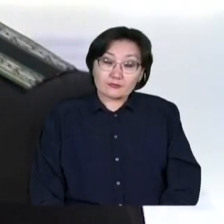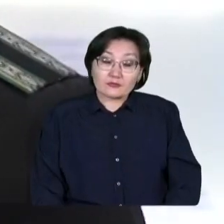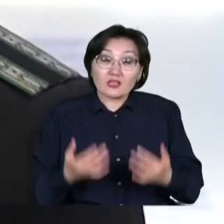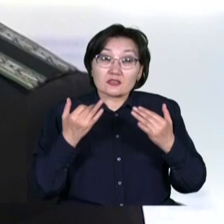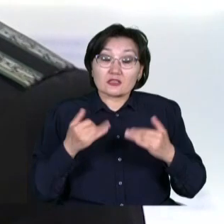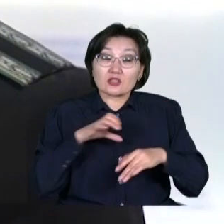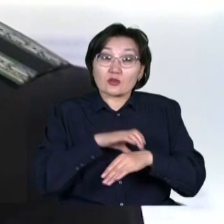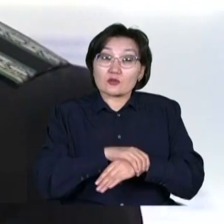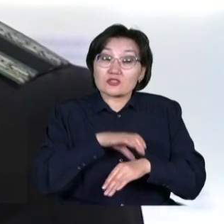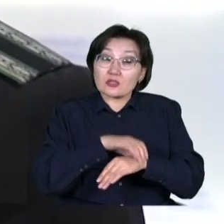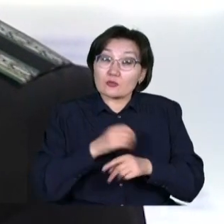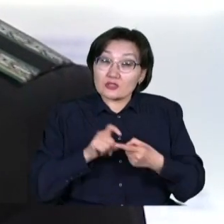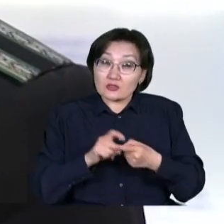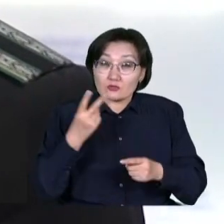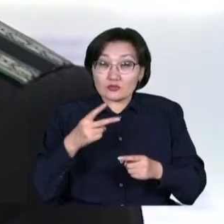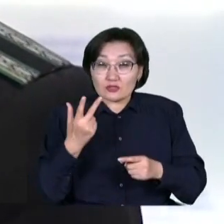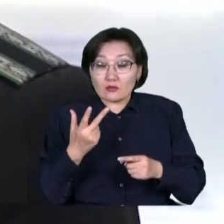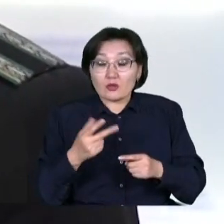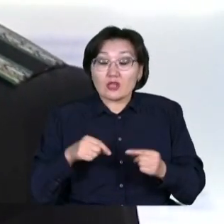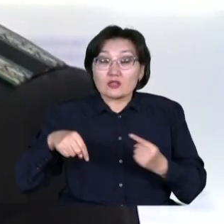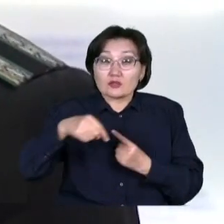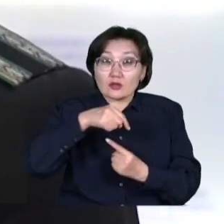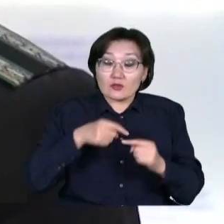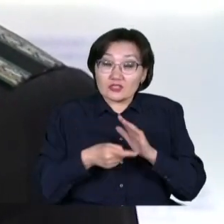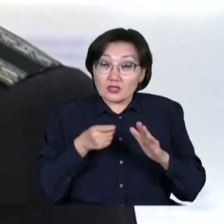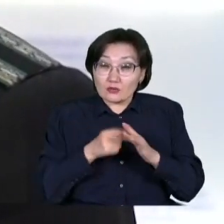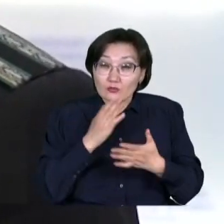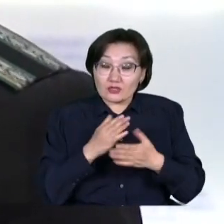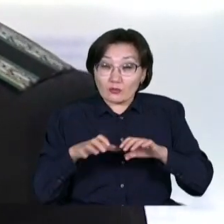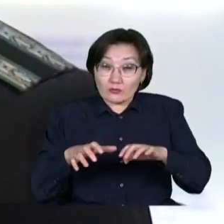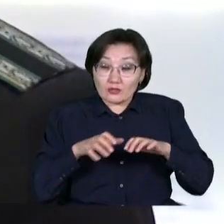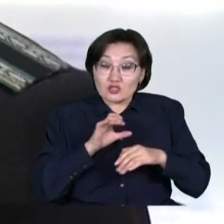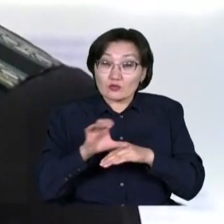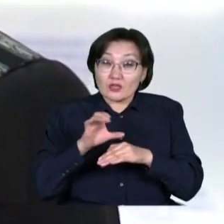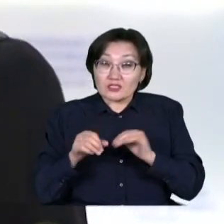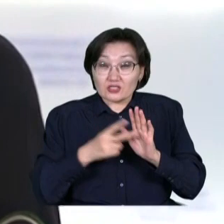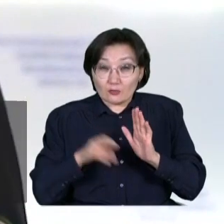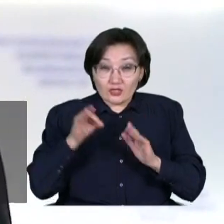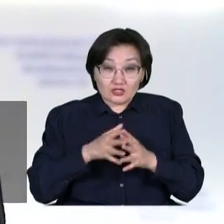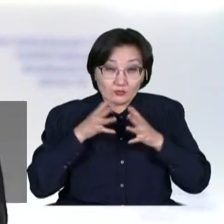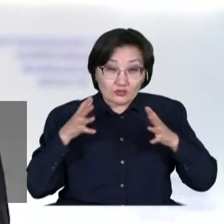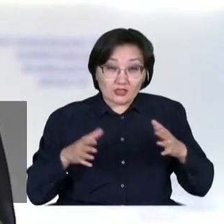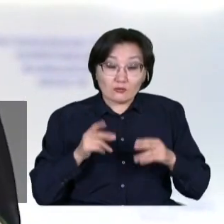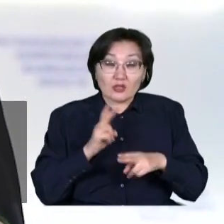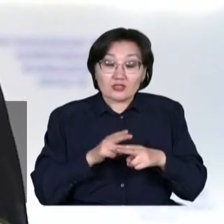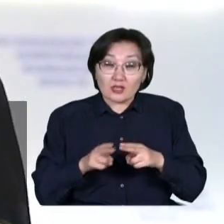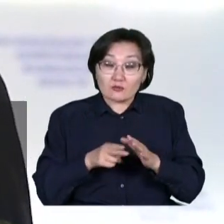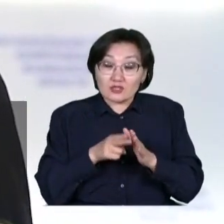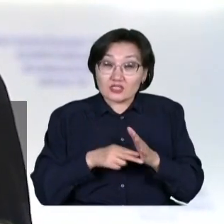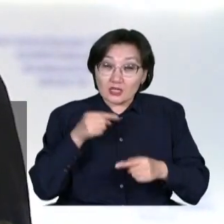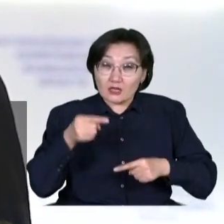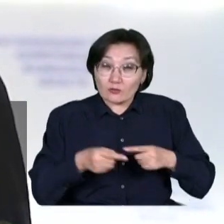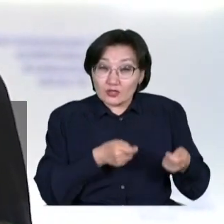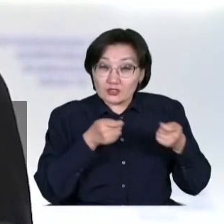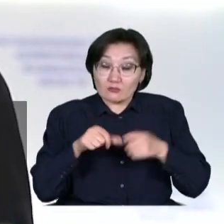Қазір анықталған дерекке қатысты 23 кәсіпкер тергелу үстінде. Тәркіленген тауарлардың 70%-дан астамы теміржол арқылы тасымалданған.